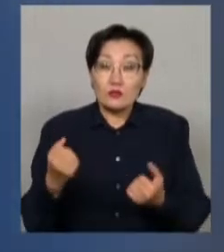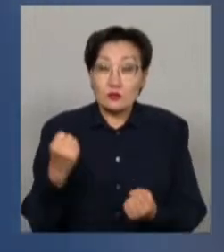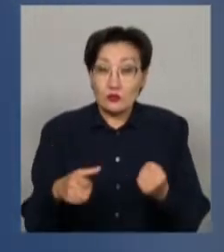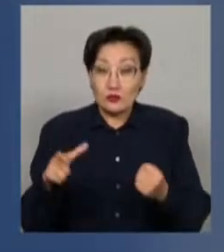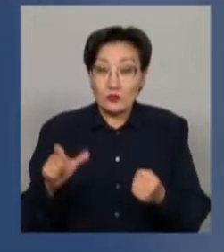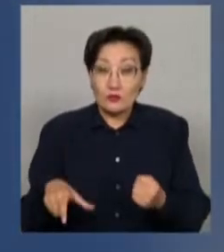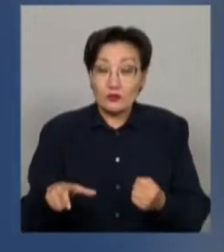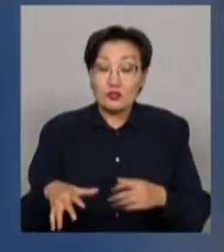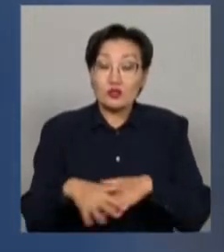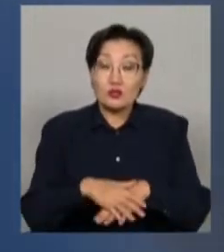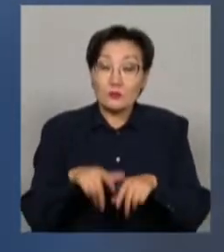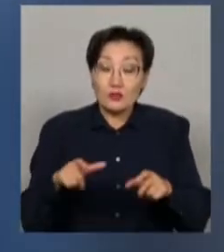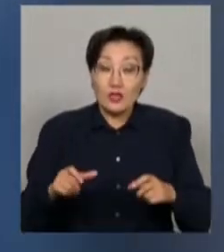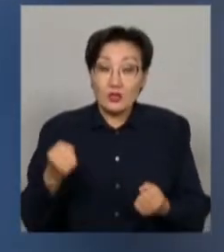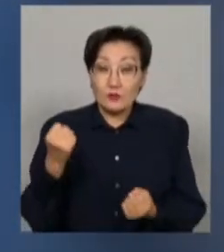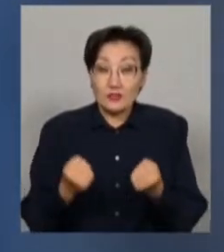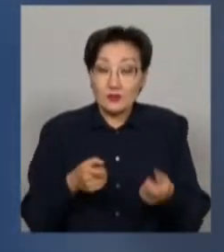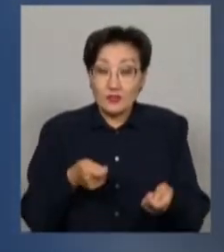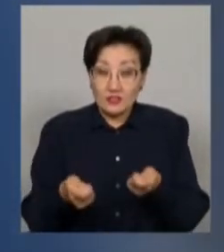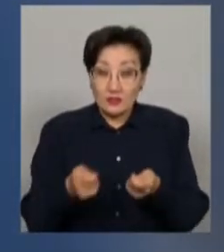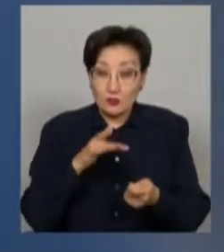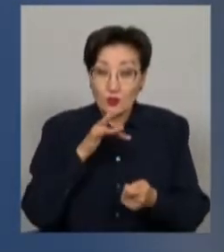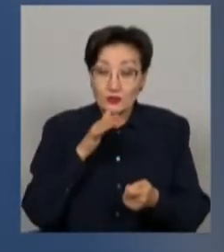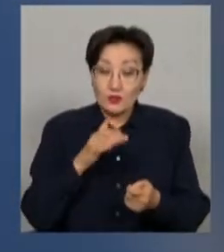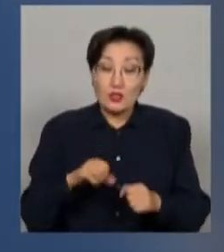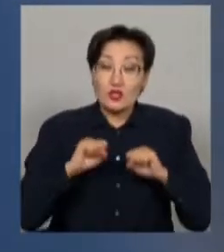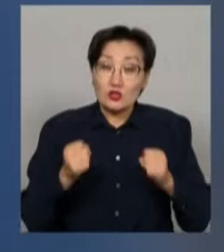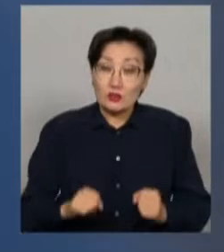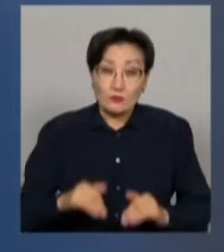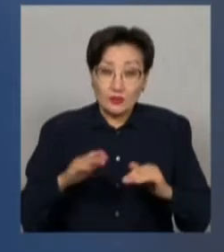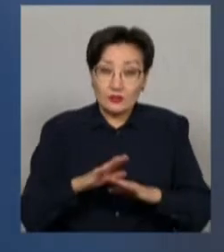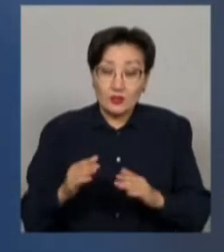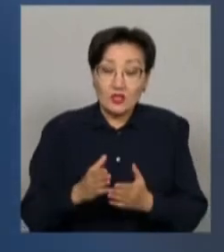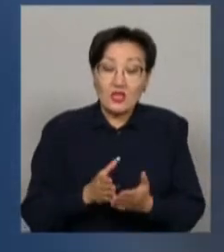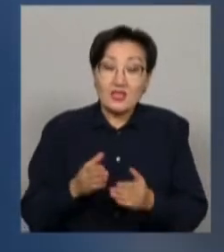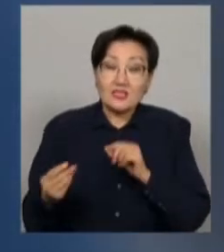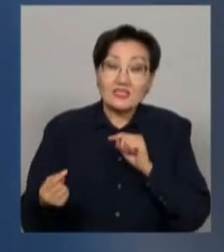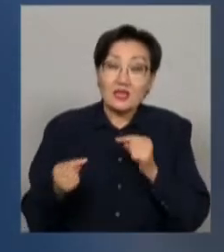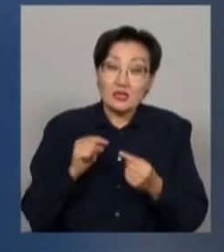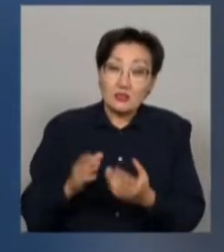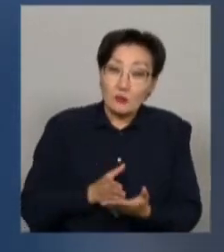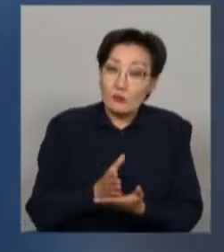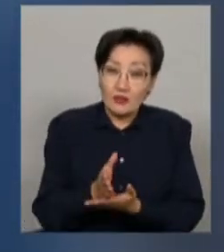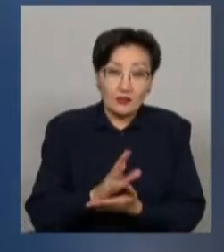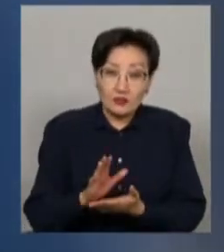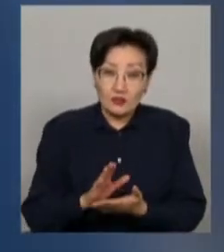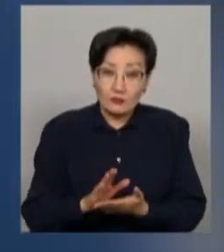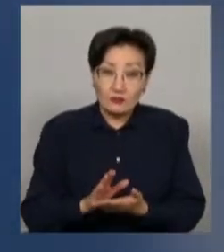құрметті тұрғындар, автокөлік басқарғанда жылдамдықты асырмай, қарсы бағытқа шықпай,